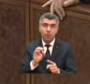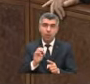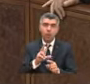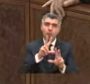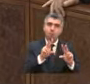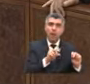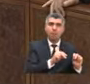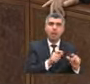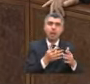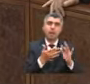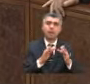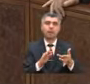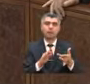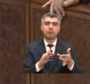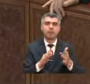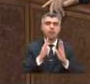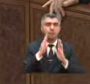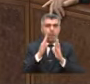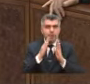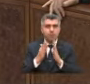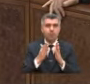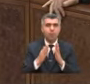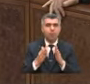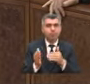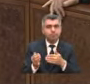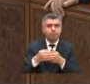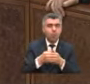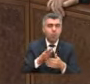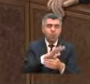الافتراضي، حتى في الفيسبوك ولا في المجموعات المغلقه ولا المفتوحه هي